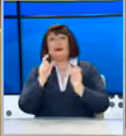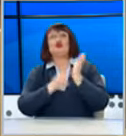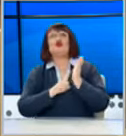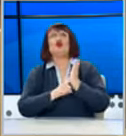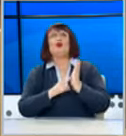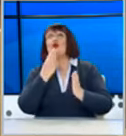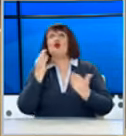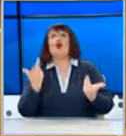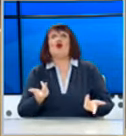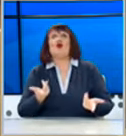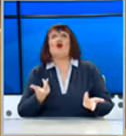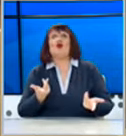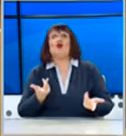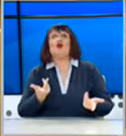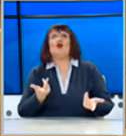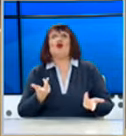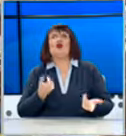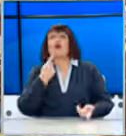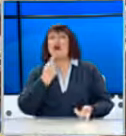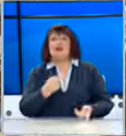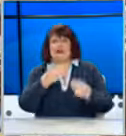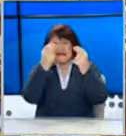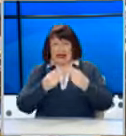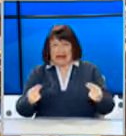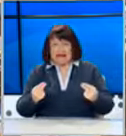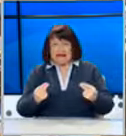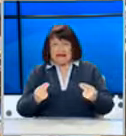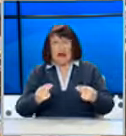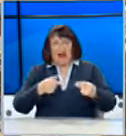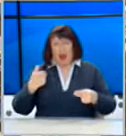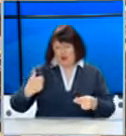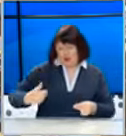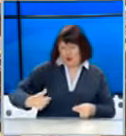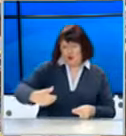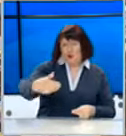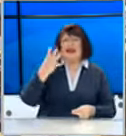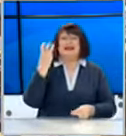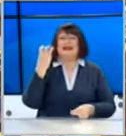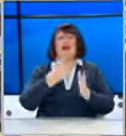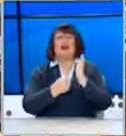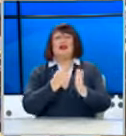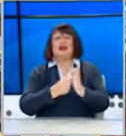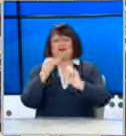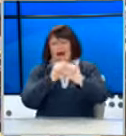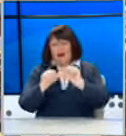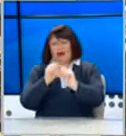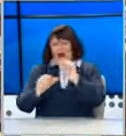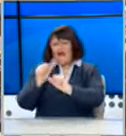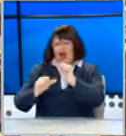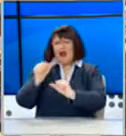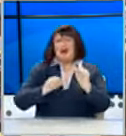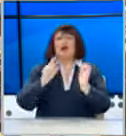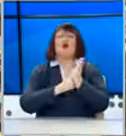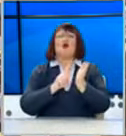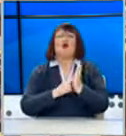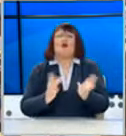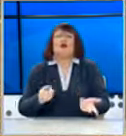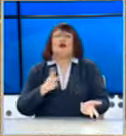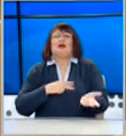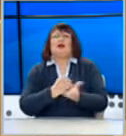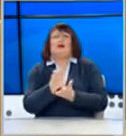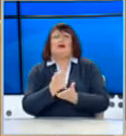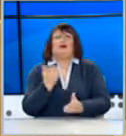νομοθετικές παρεμβάσεις του νόμου που λέγατε ότι είναι λύση? Πώς λοιπόν έχετε δίκιο και τότε